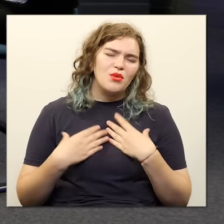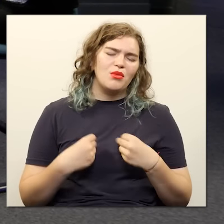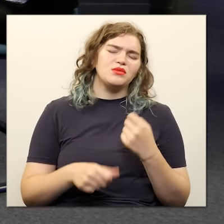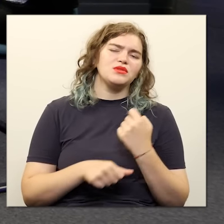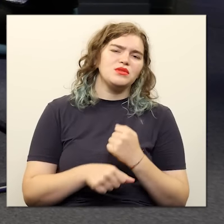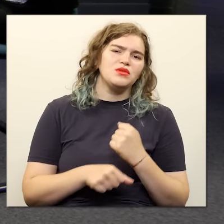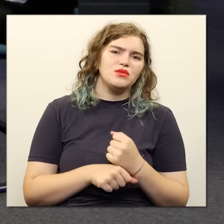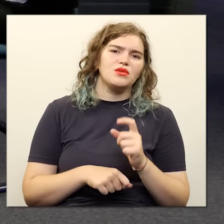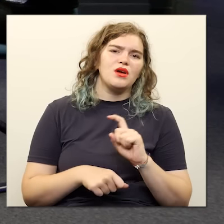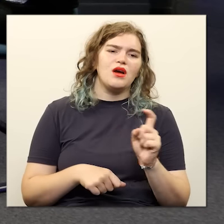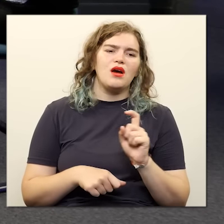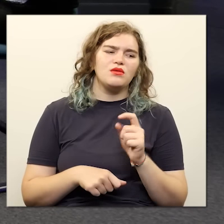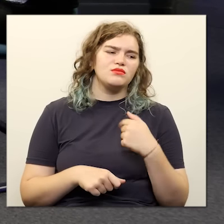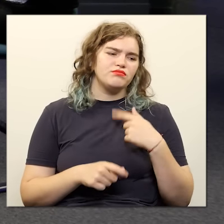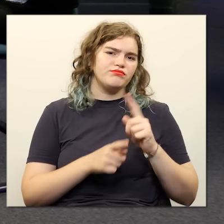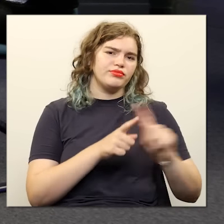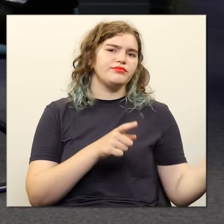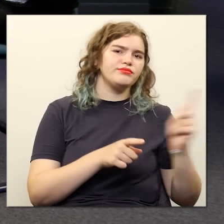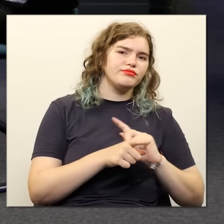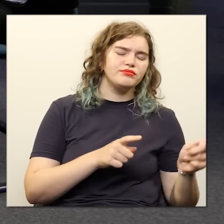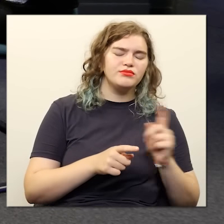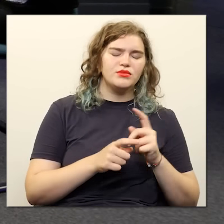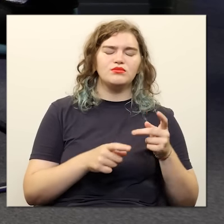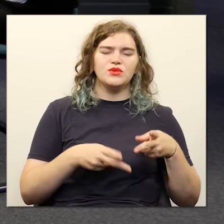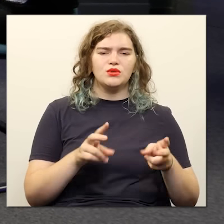venit obosit de la lucru că făcea naveta și...